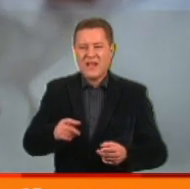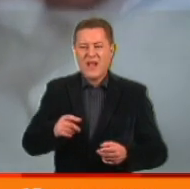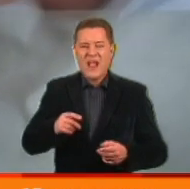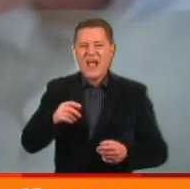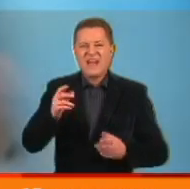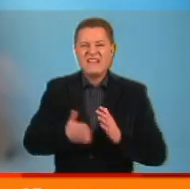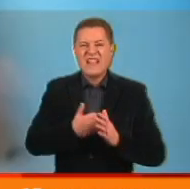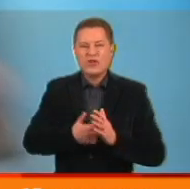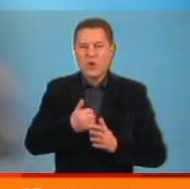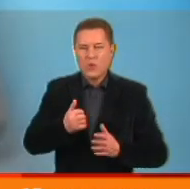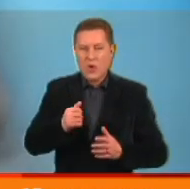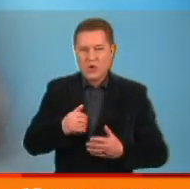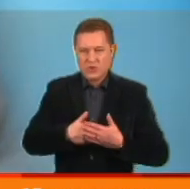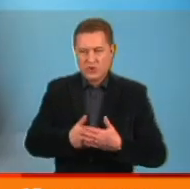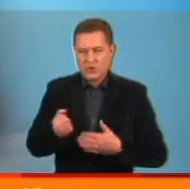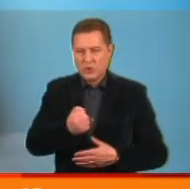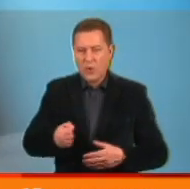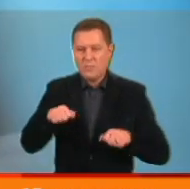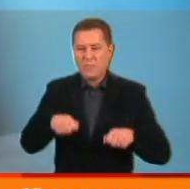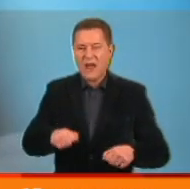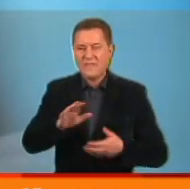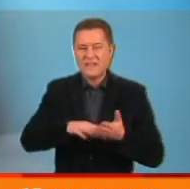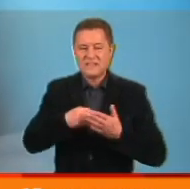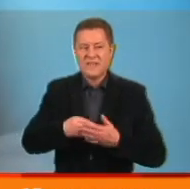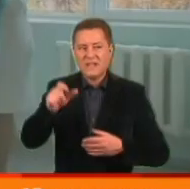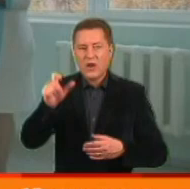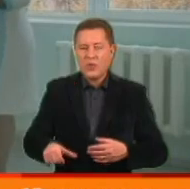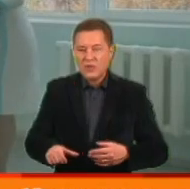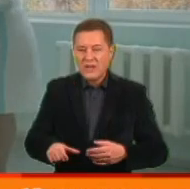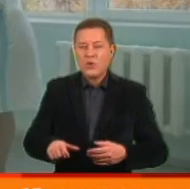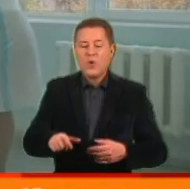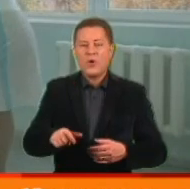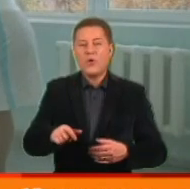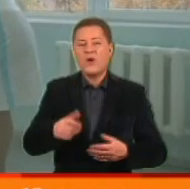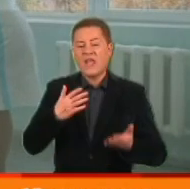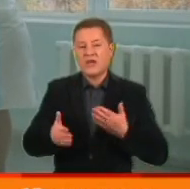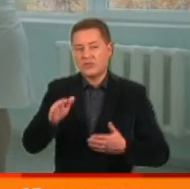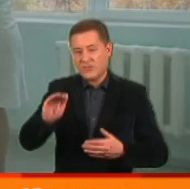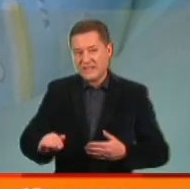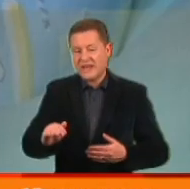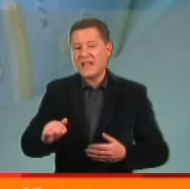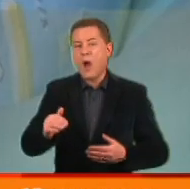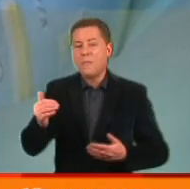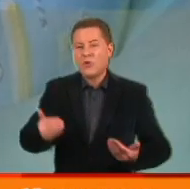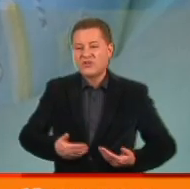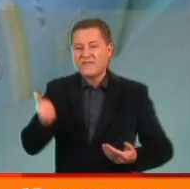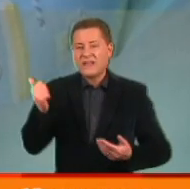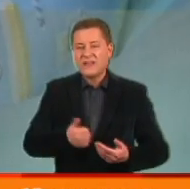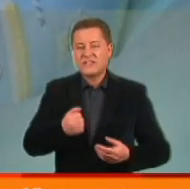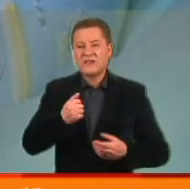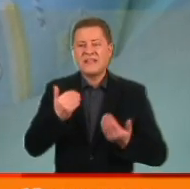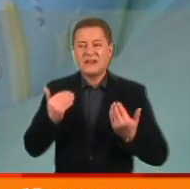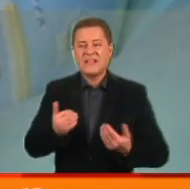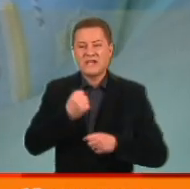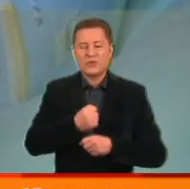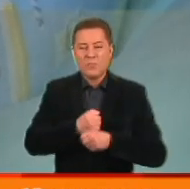– недоносок. Право називатися людиною визнавали, якщо дитина проживе хоча б тиждень. Нині ж, коли медицина зробила крок